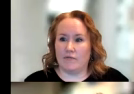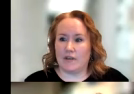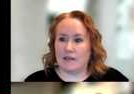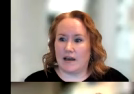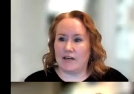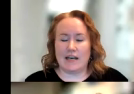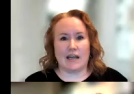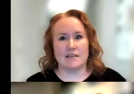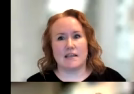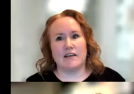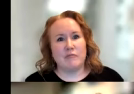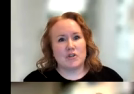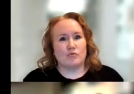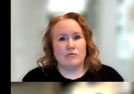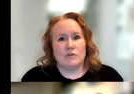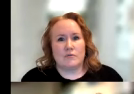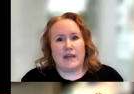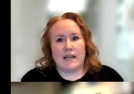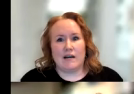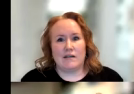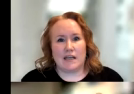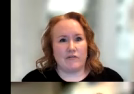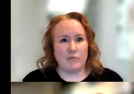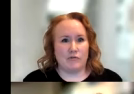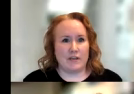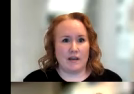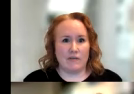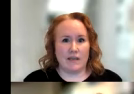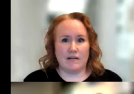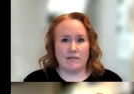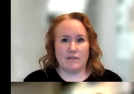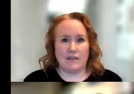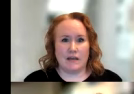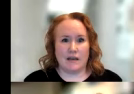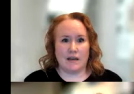Ja, dette vel den eneste informasjonen som jeg egentlig har direkte fra Bufdir I dag.